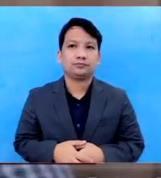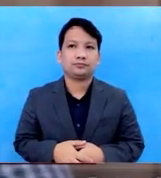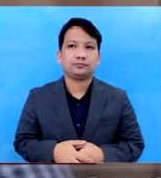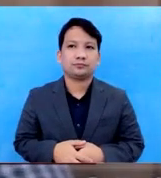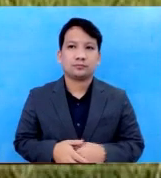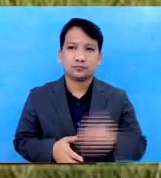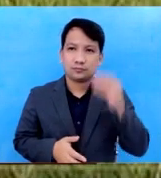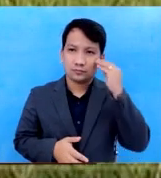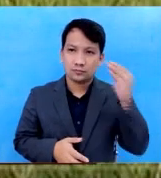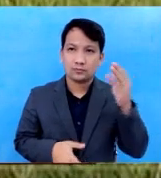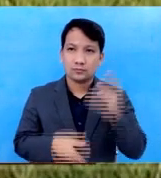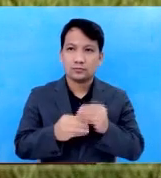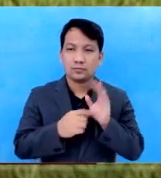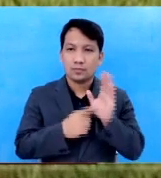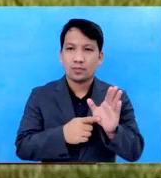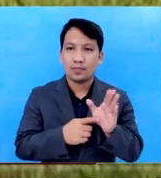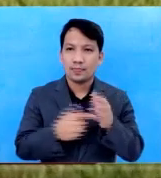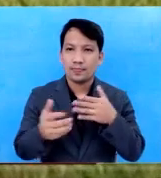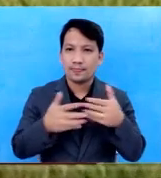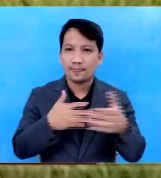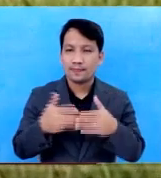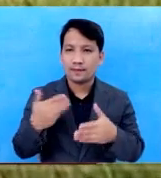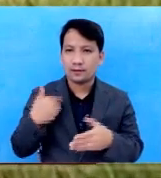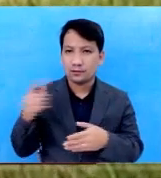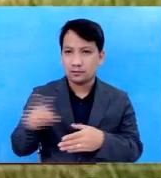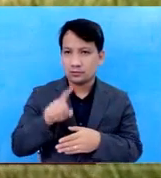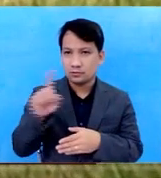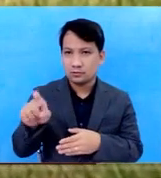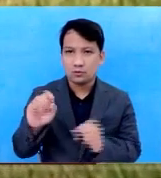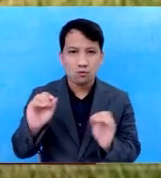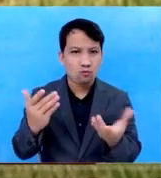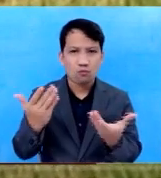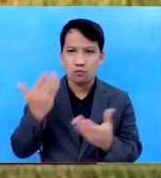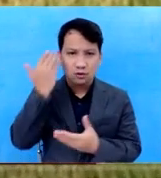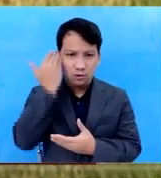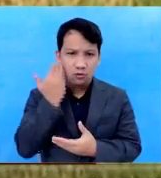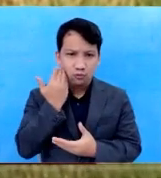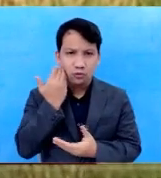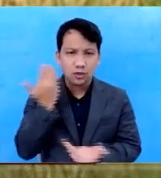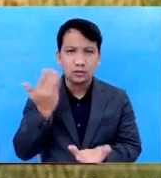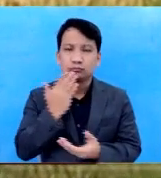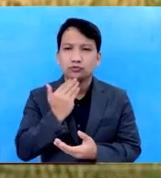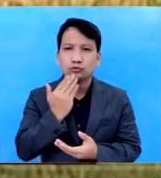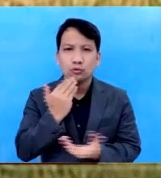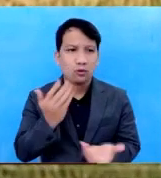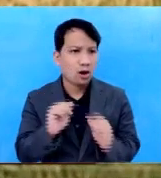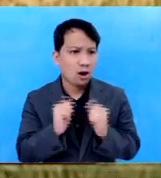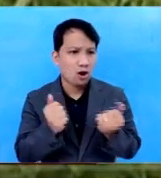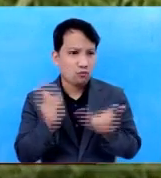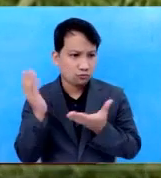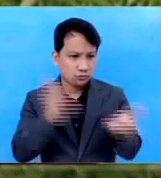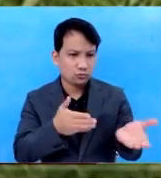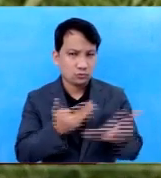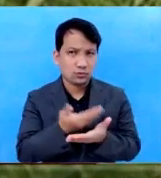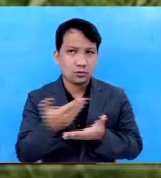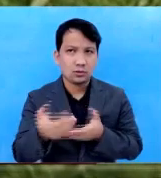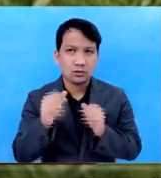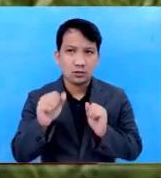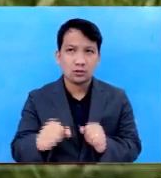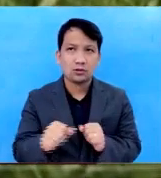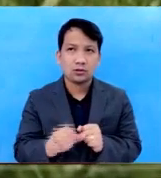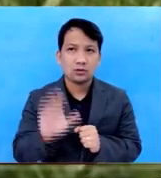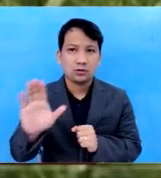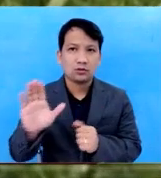the retail store, there is sugar. There is no shortage. How much sugar you want, you can buy. Yun lang, sobrang